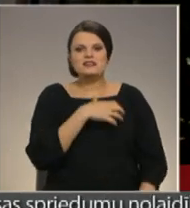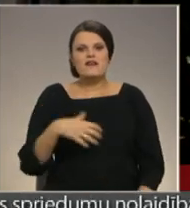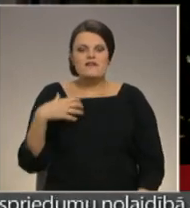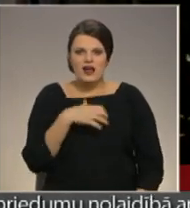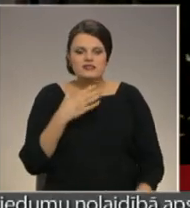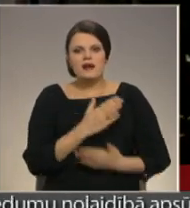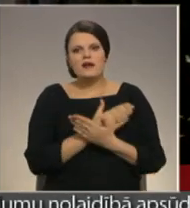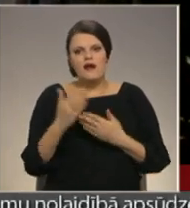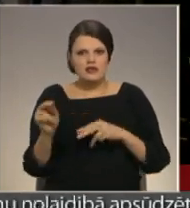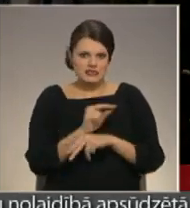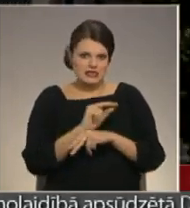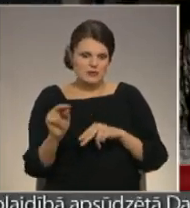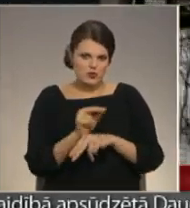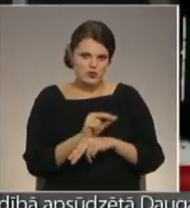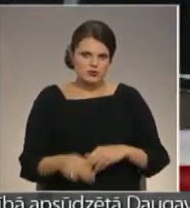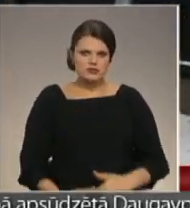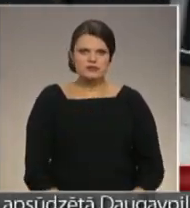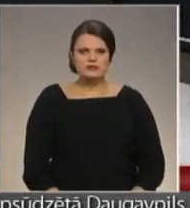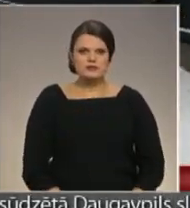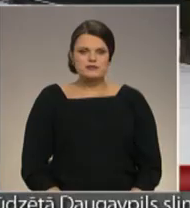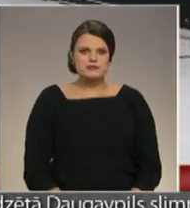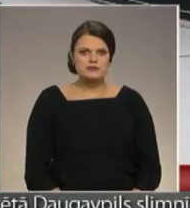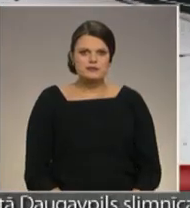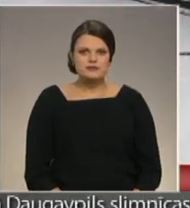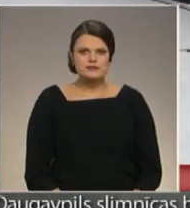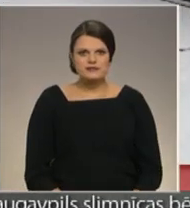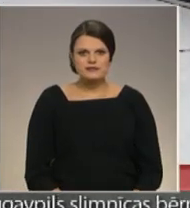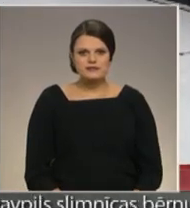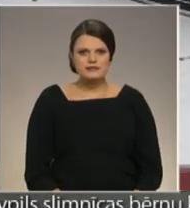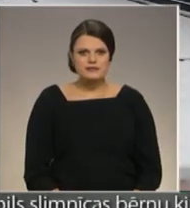nepieciešams kārtīgs remonts. Sandra Leitāne, Andris Pāns, TV Spektrs.